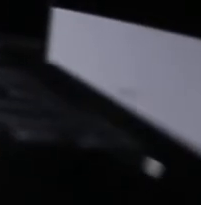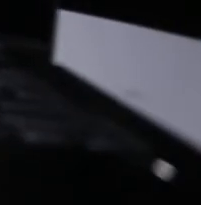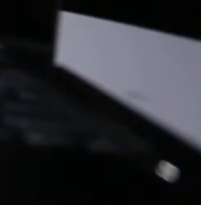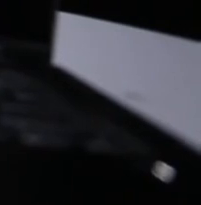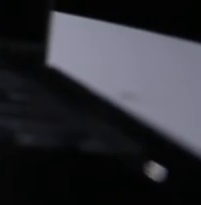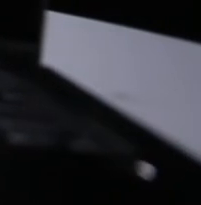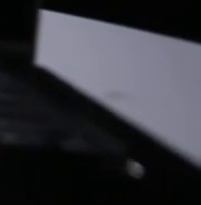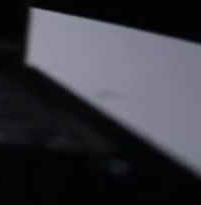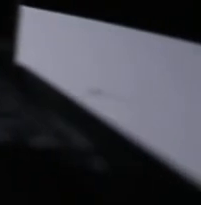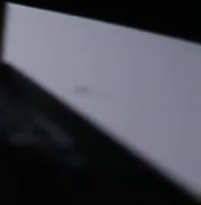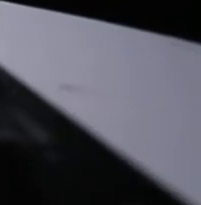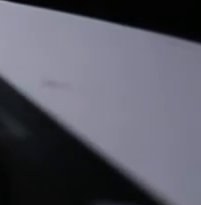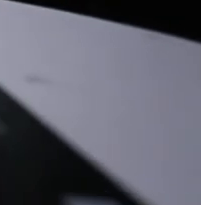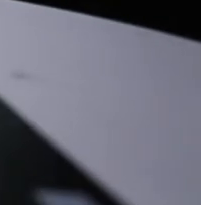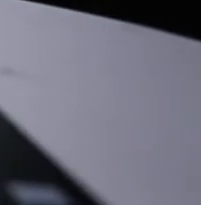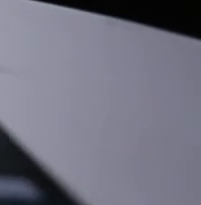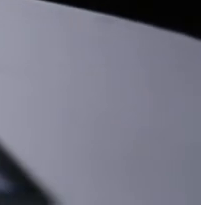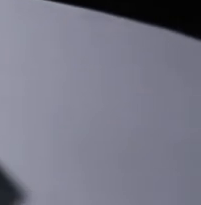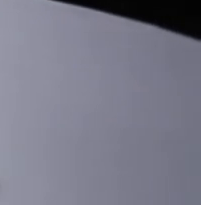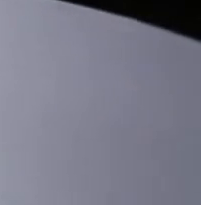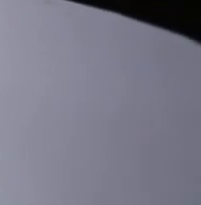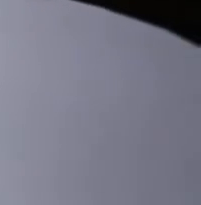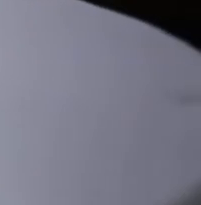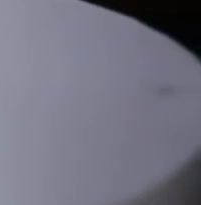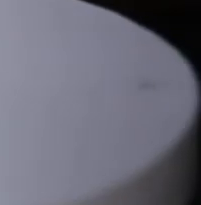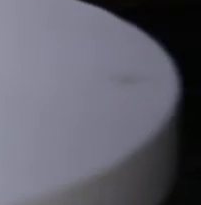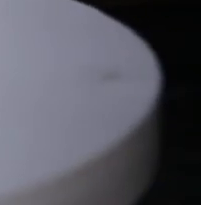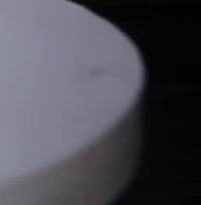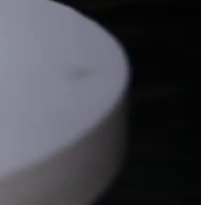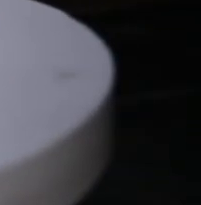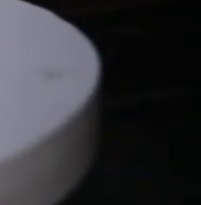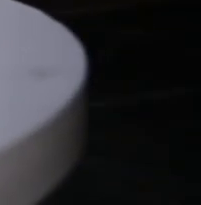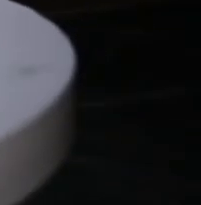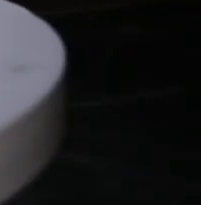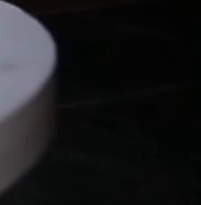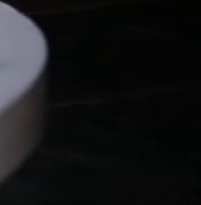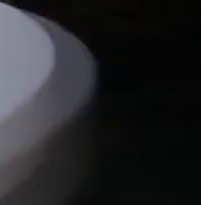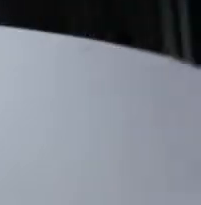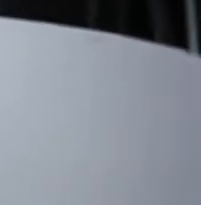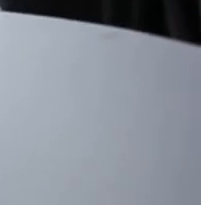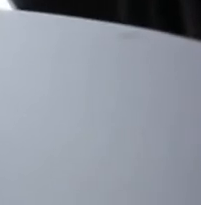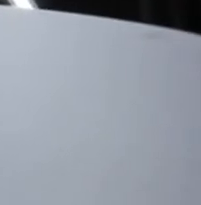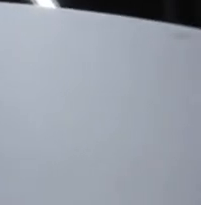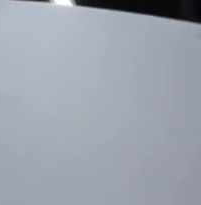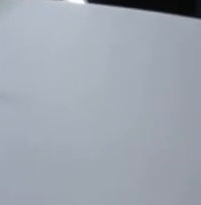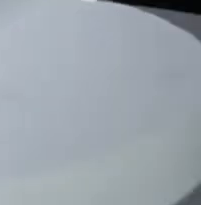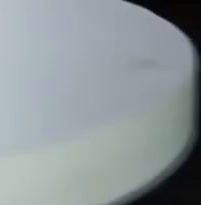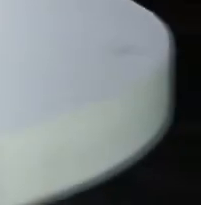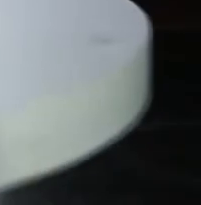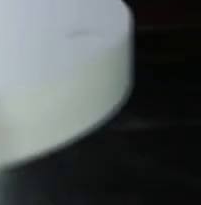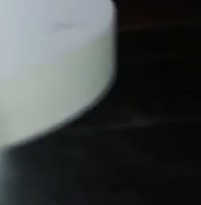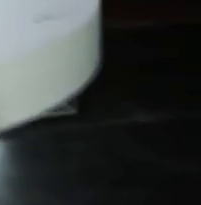თუ ვერ ნახე მშობლის ძეურის ნაწილს, მაინც განსაკუთრებულად ვცდილობ რომ ნახო ხოლმე და გავიცნო ახალი საამაყო და მაგარი მშობლები.